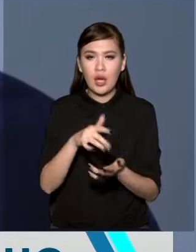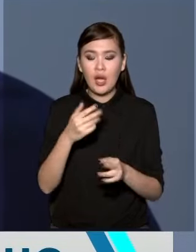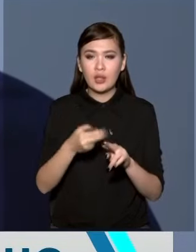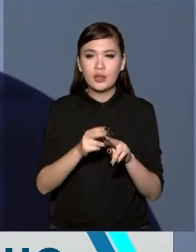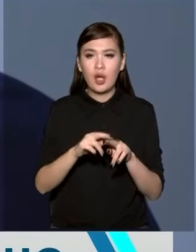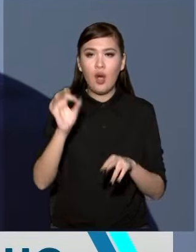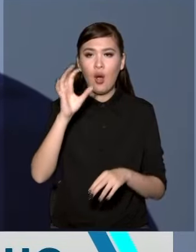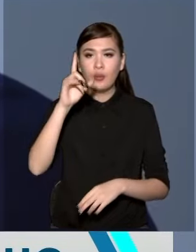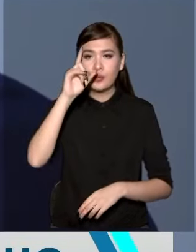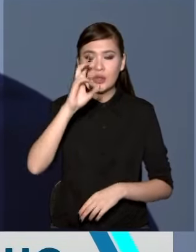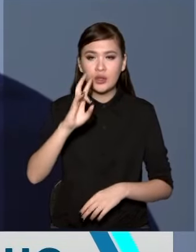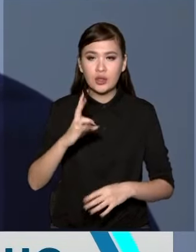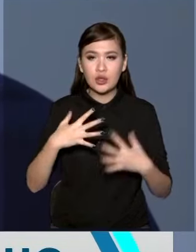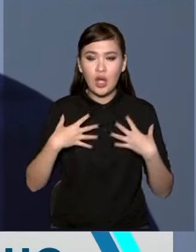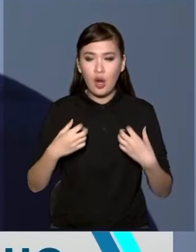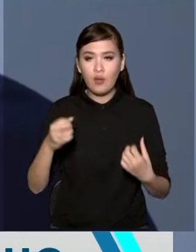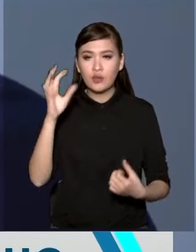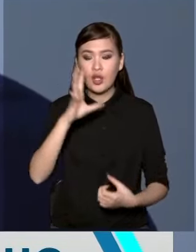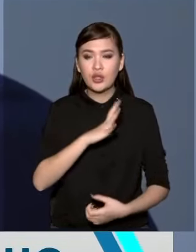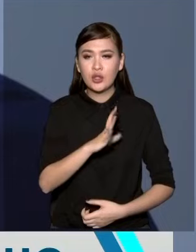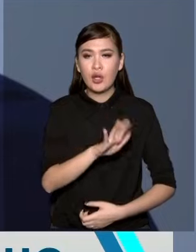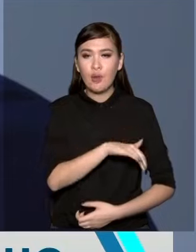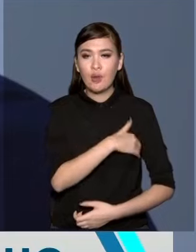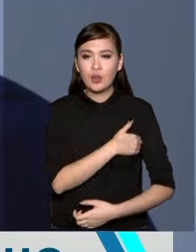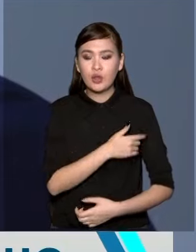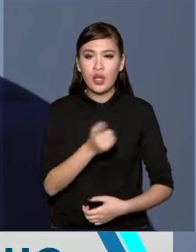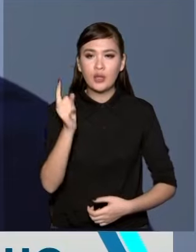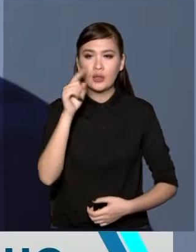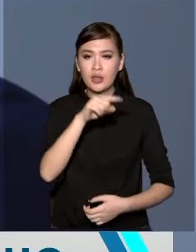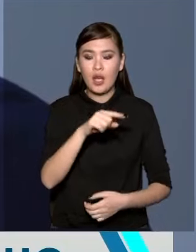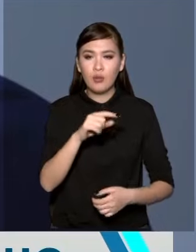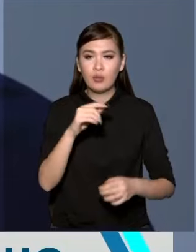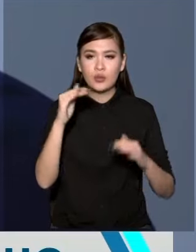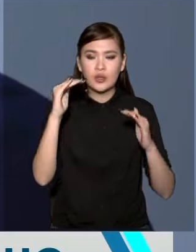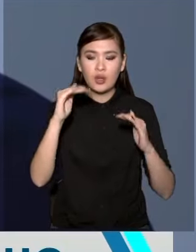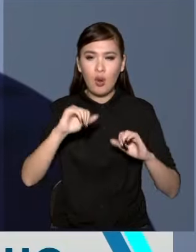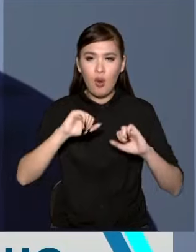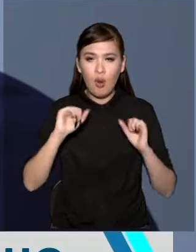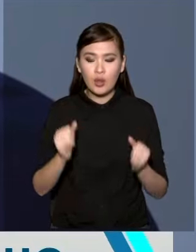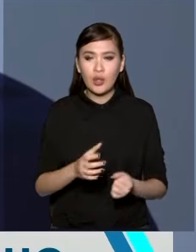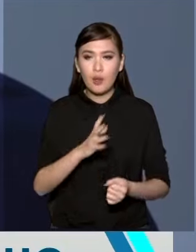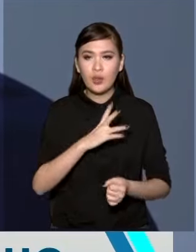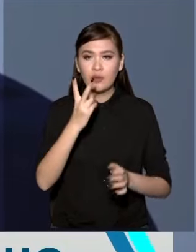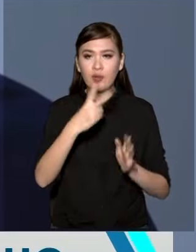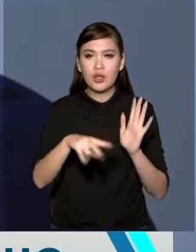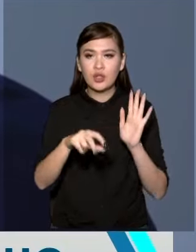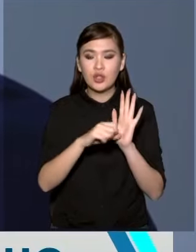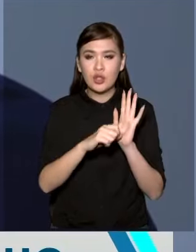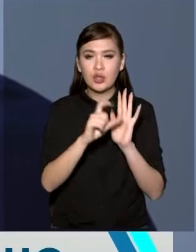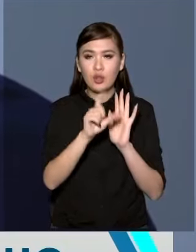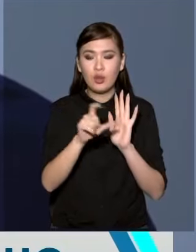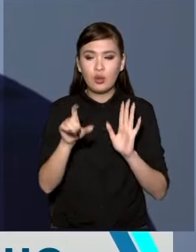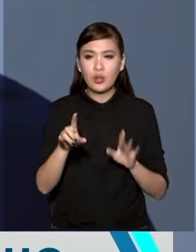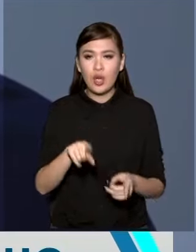центру психического здоровья температурный режим там был низковатый, поэтому 26 пациентов мы